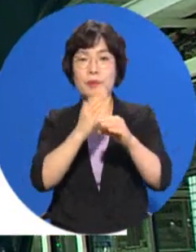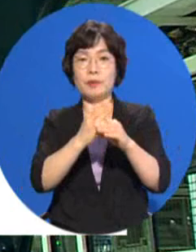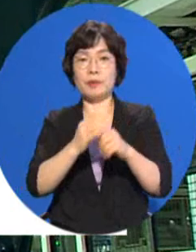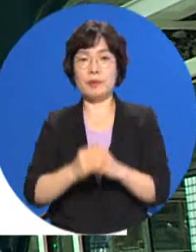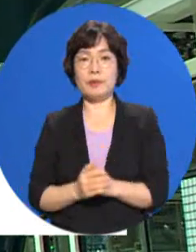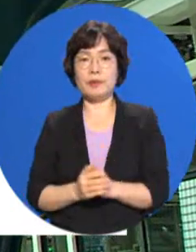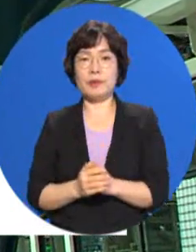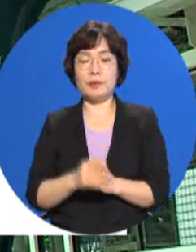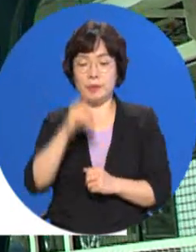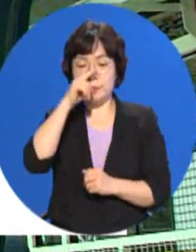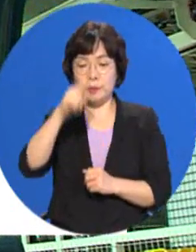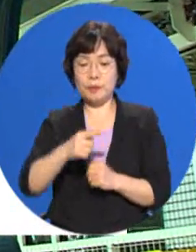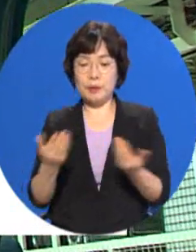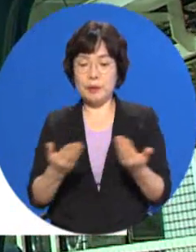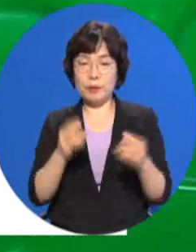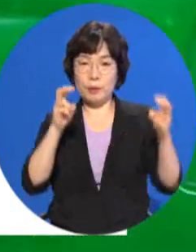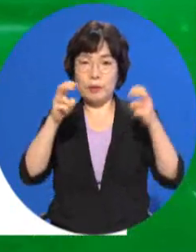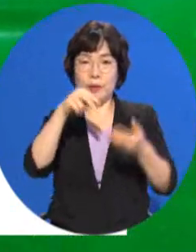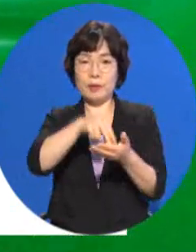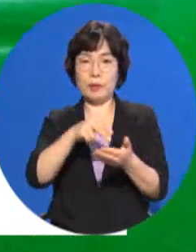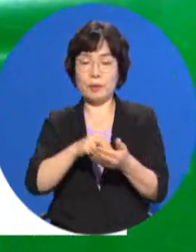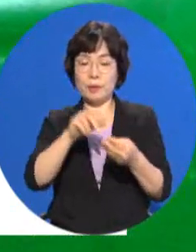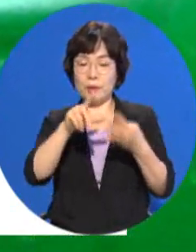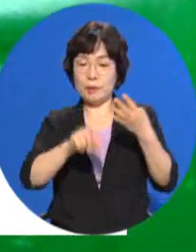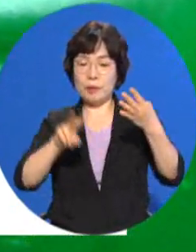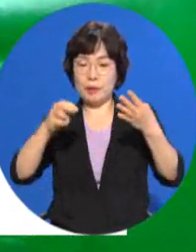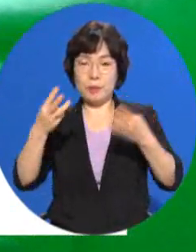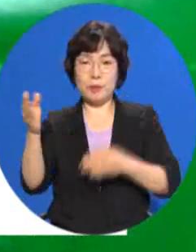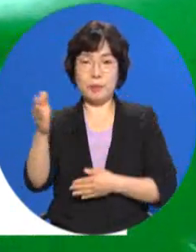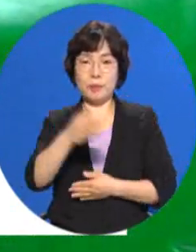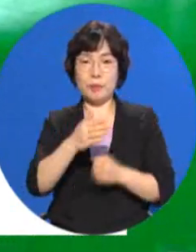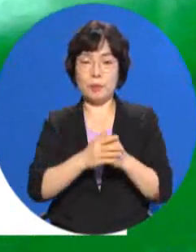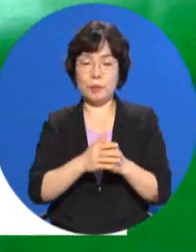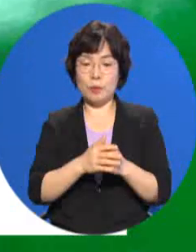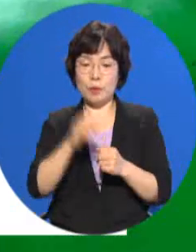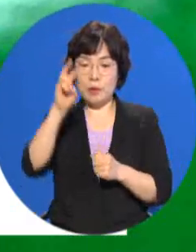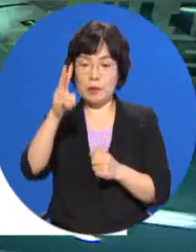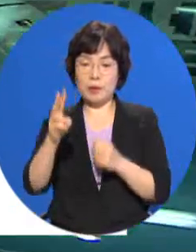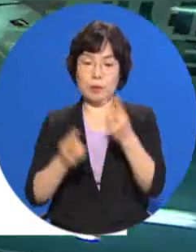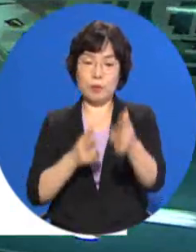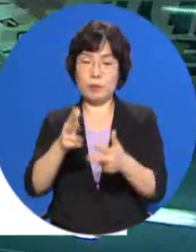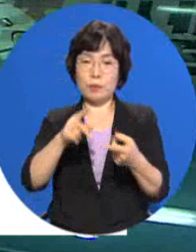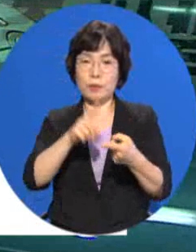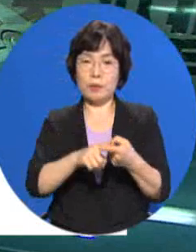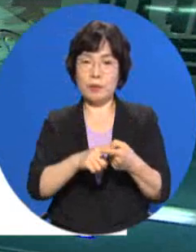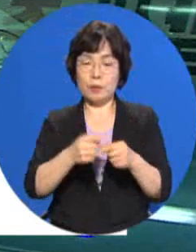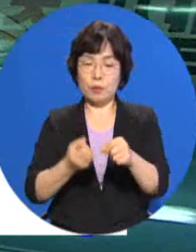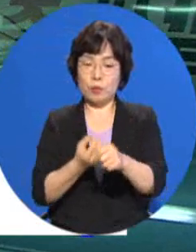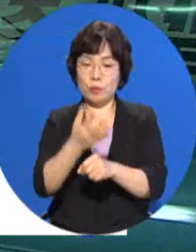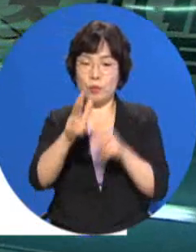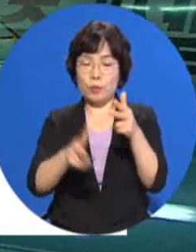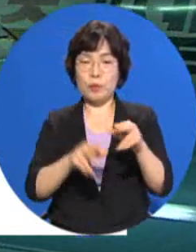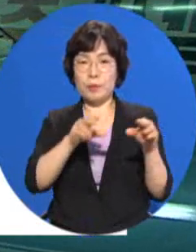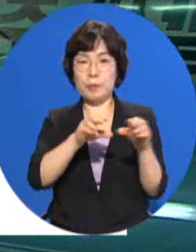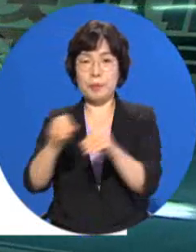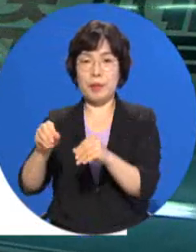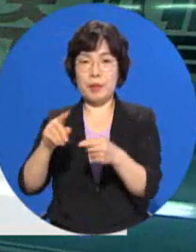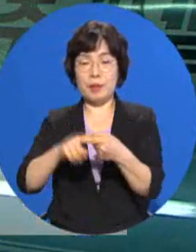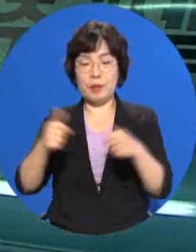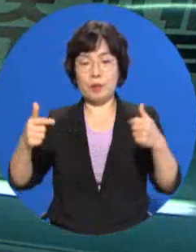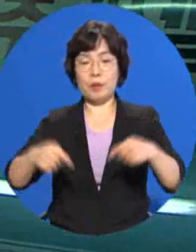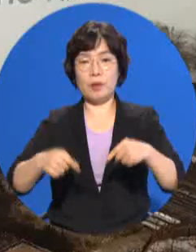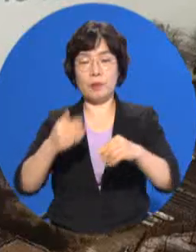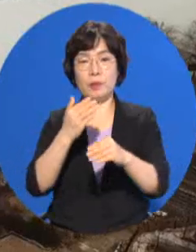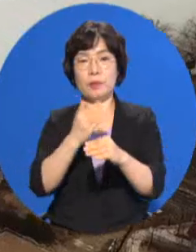이에 따라 기아자동차 노사는 다음 주 23일부터 광주 이 공장 등 일부 수출 공장을 멈추는 방안을 협의하고